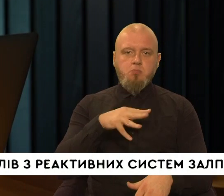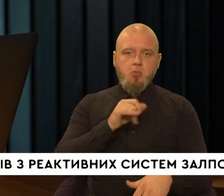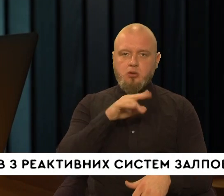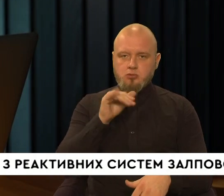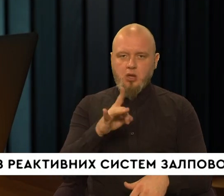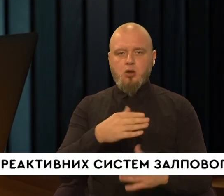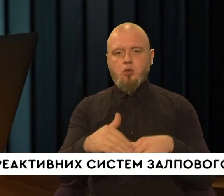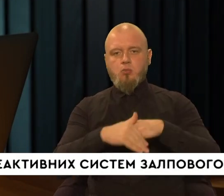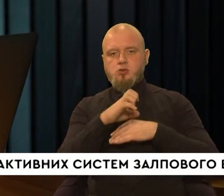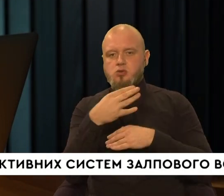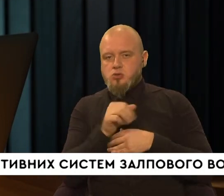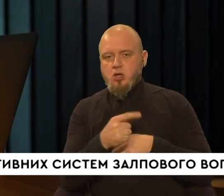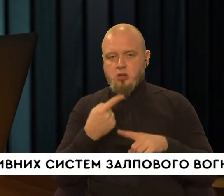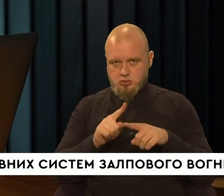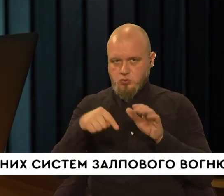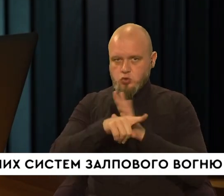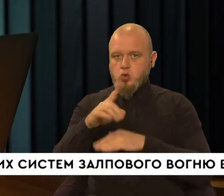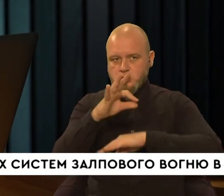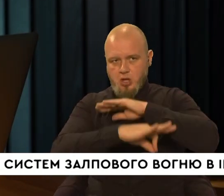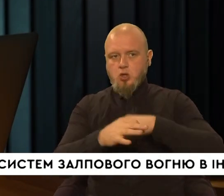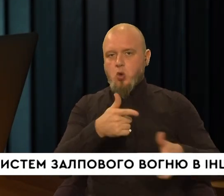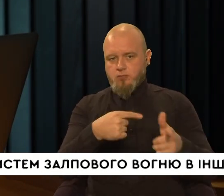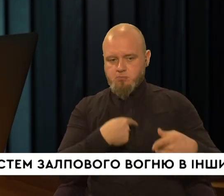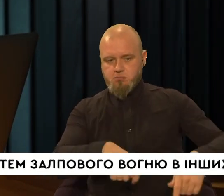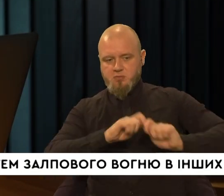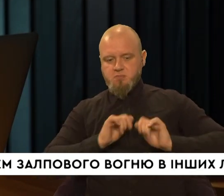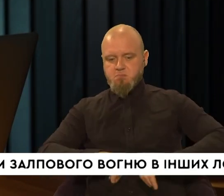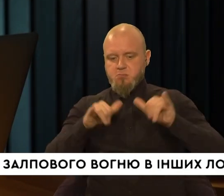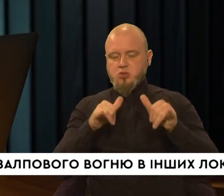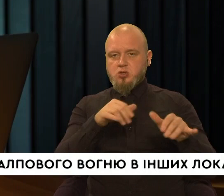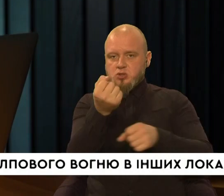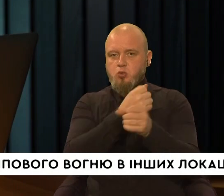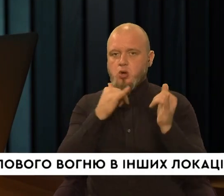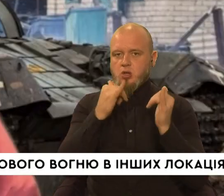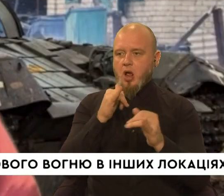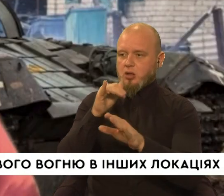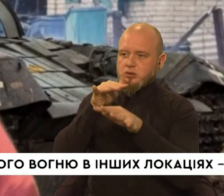допомога від США – чи це означає, що Захід готовий передавати нам більше зброї для наступу?